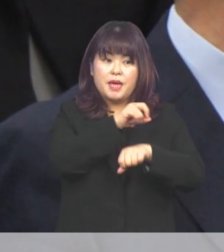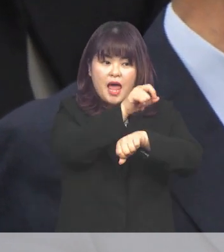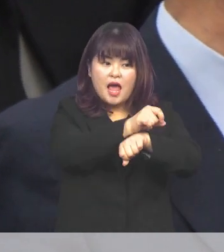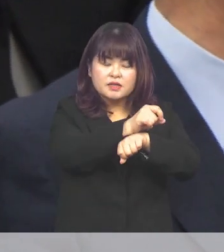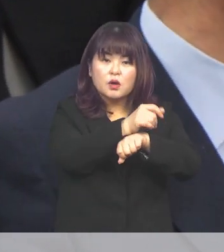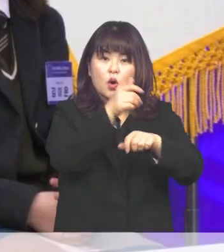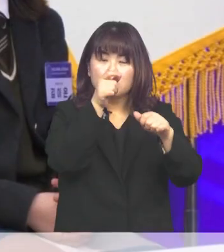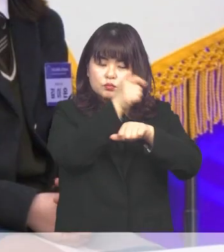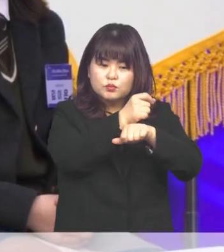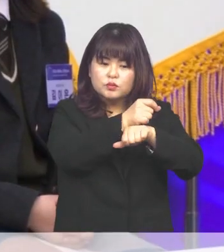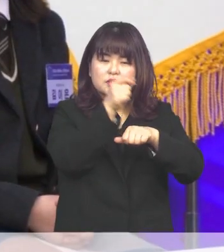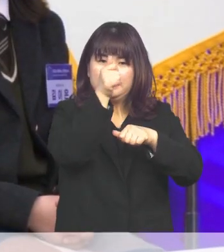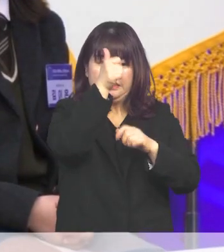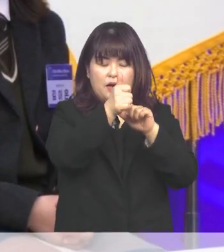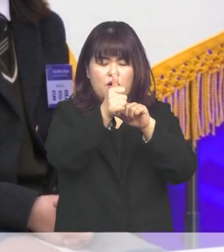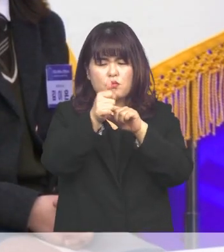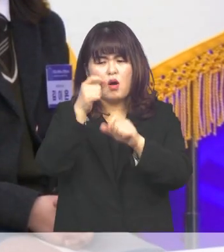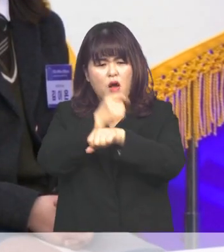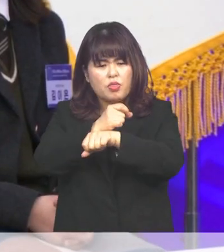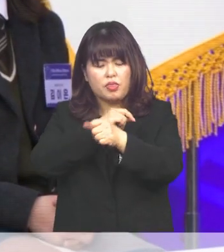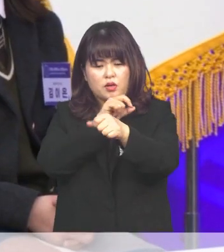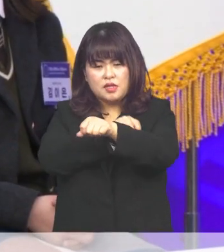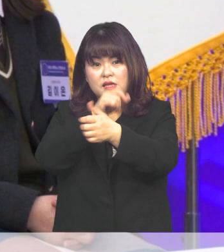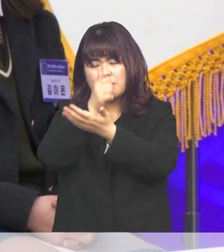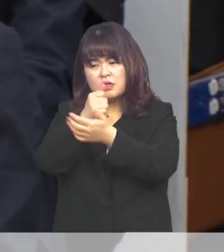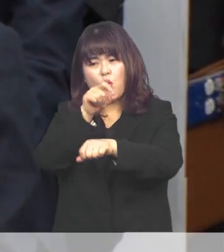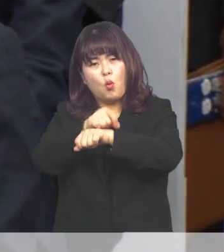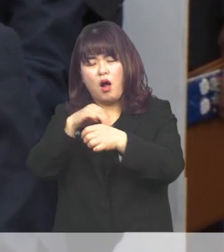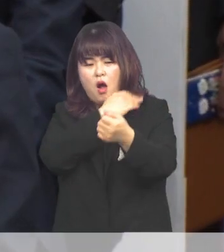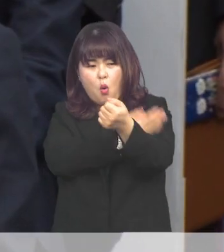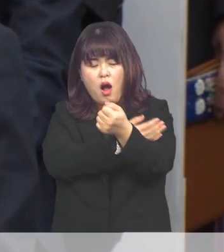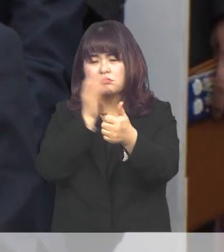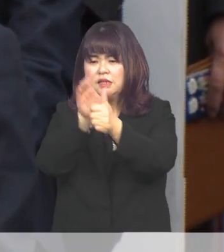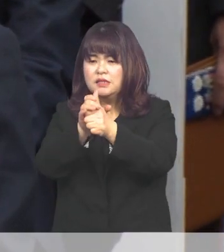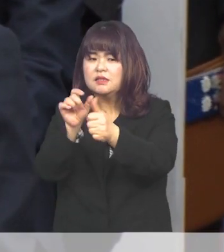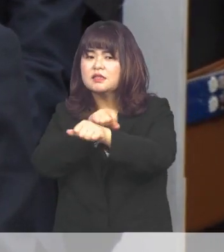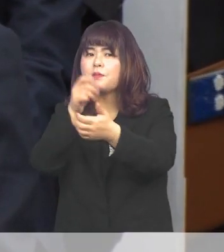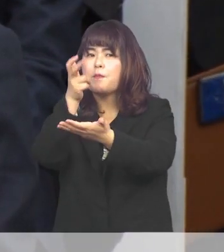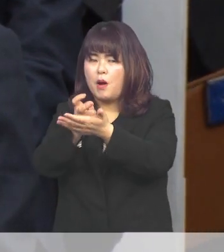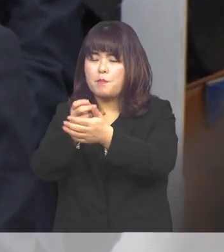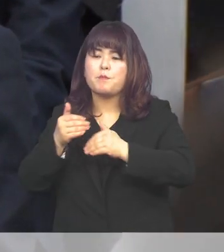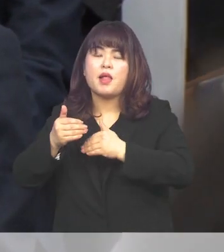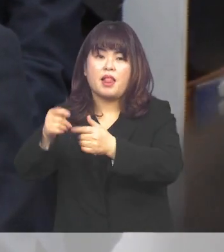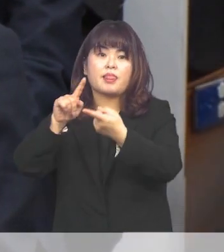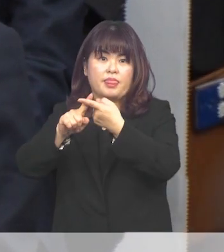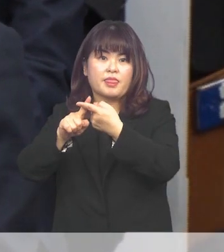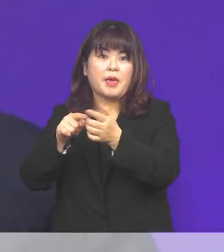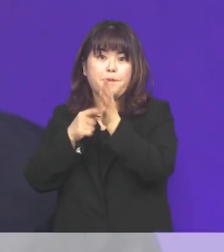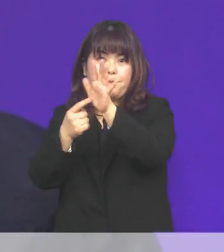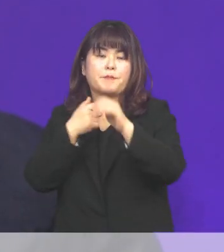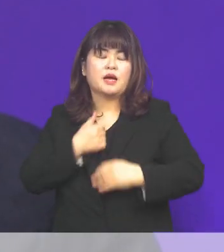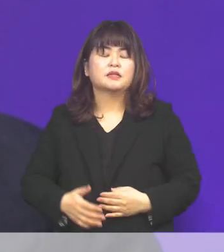많은 행정수요가 발생하고 있는 특례시의 권한을 대폭 확대할 수 있도록 특례시 지원특별법 제정을 추진하겠다고 말했습니다.